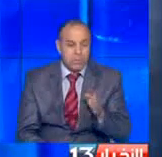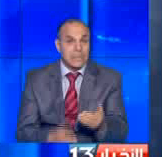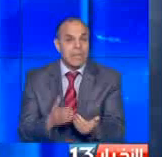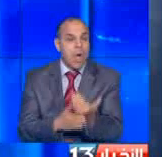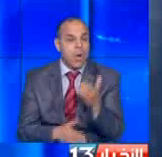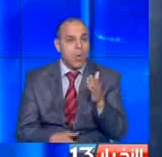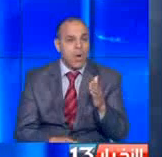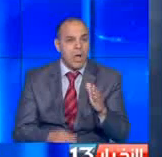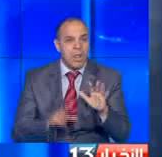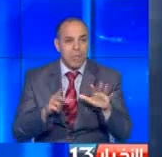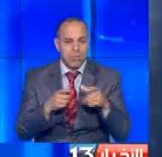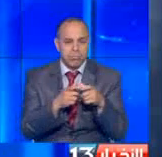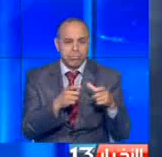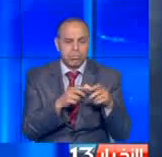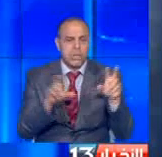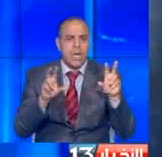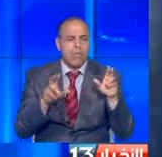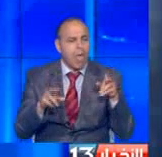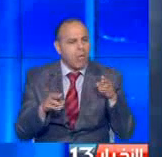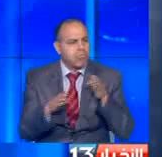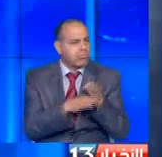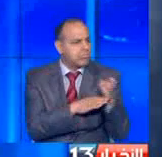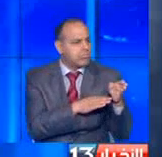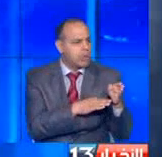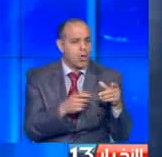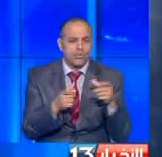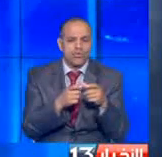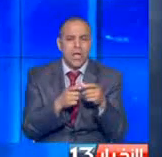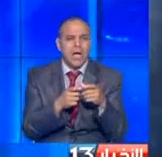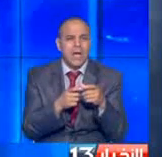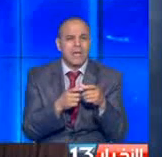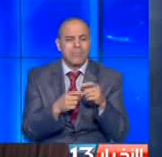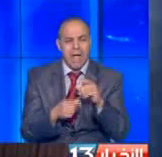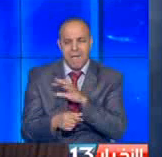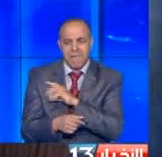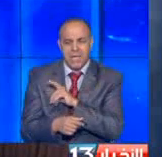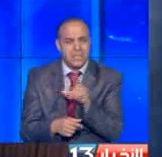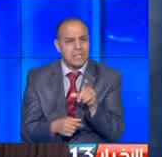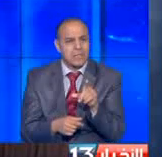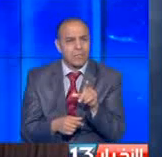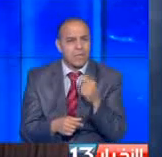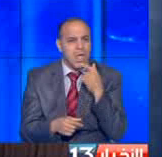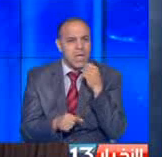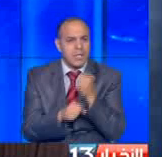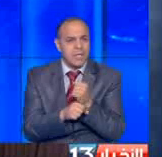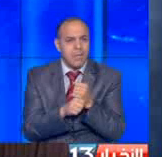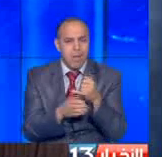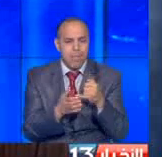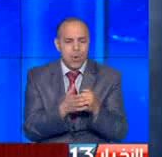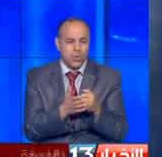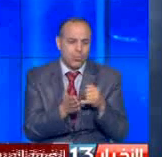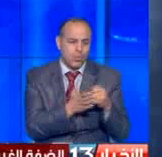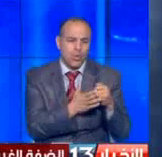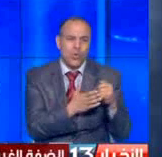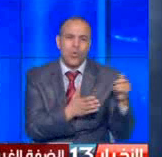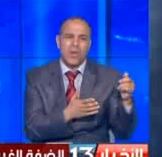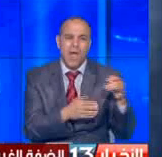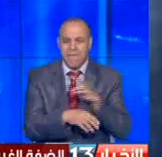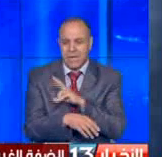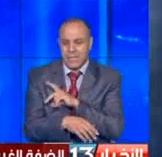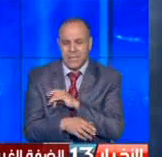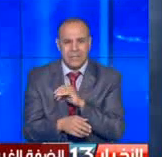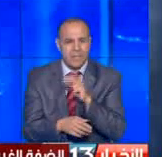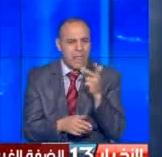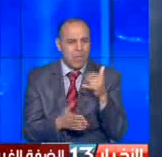اليوم ثمان مؤسسات اعلاميه وشركات انتاج فلسطينيه تعملوا في مدن الخليل وبيت لحم ورام الله